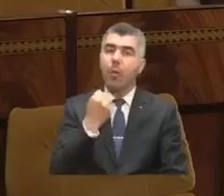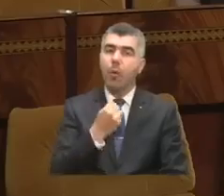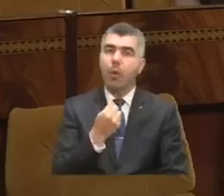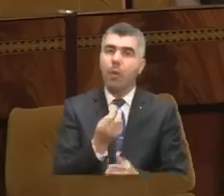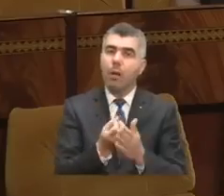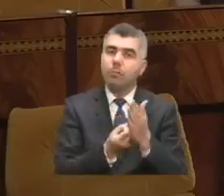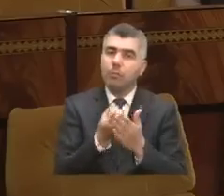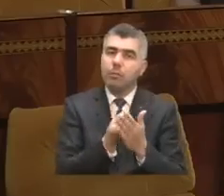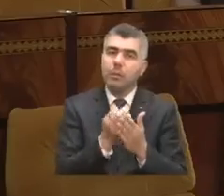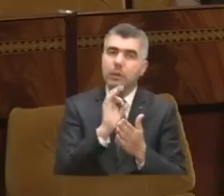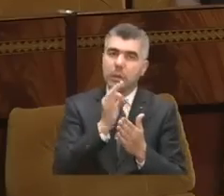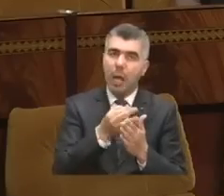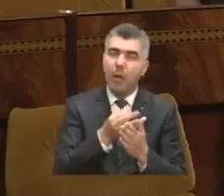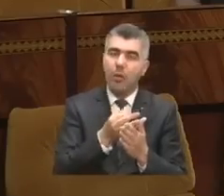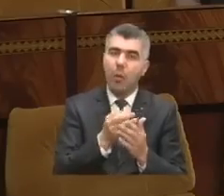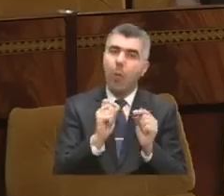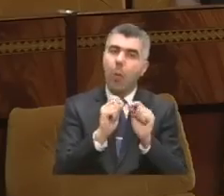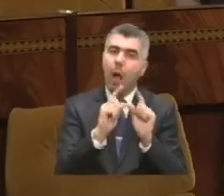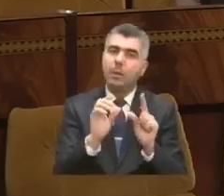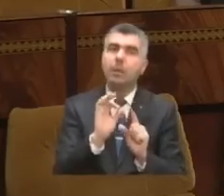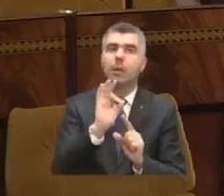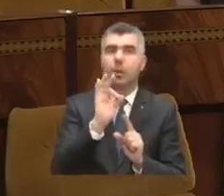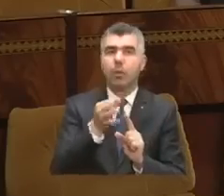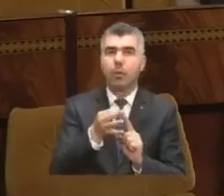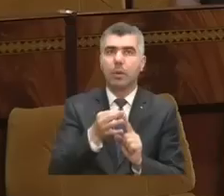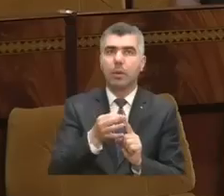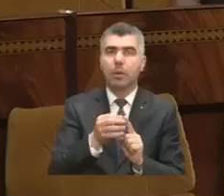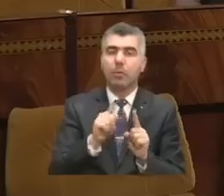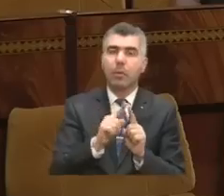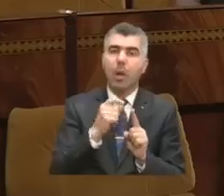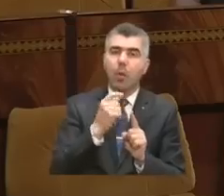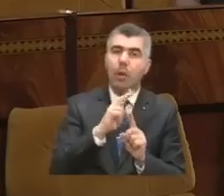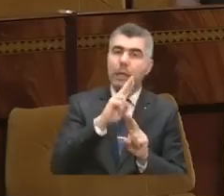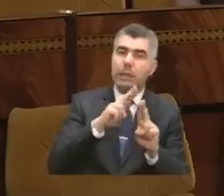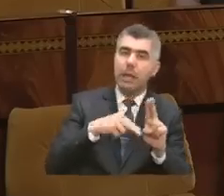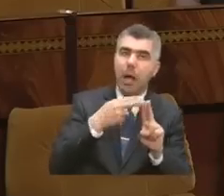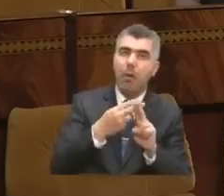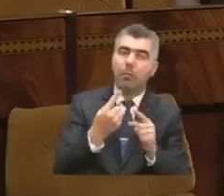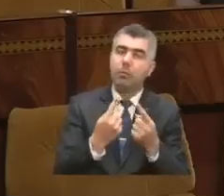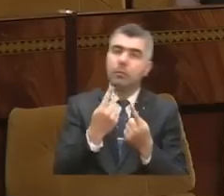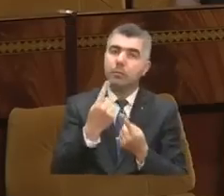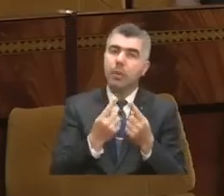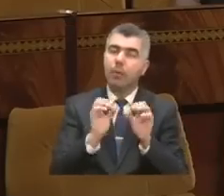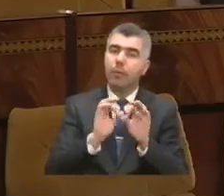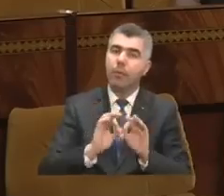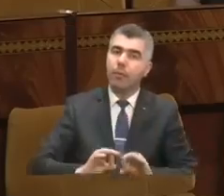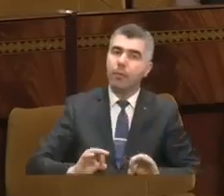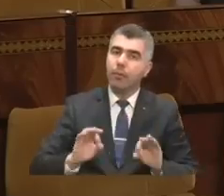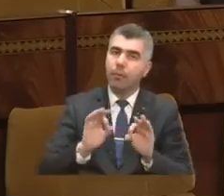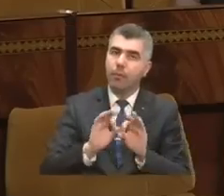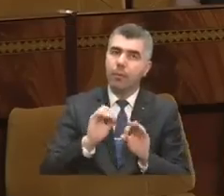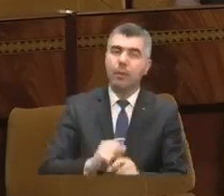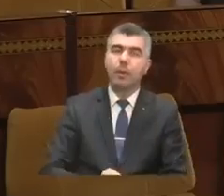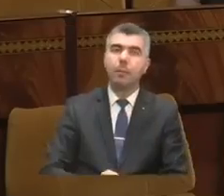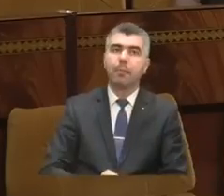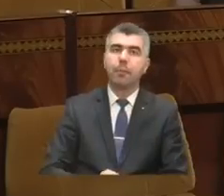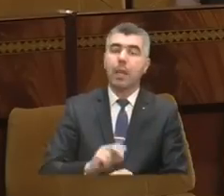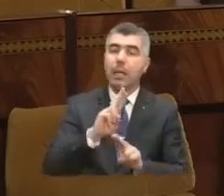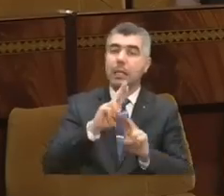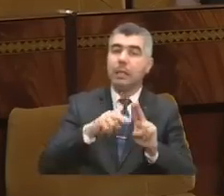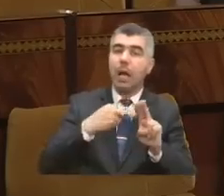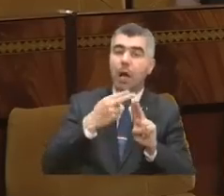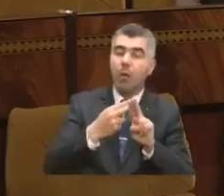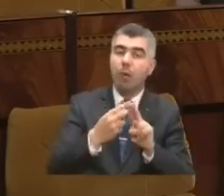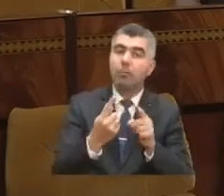بعض البيانات والتوضيحات ما كيقولش واش غتجاوب، يعني كاين واحد الغموض واش غتجاوب مع مع مع التدخلات